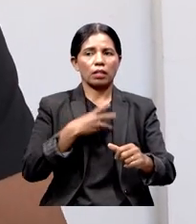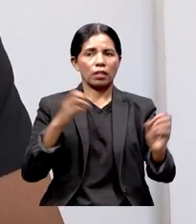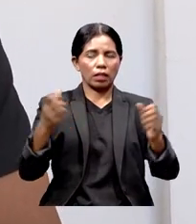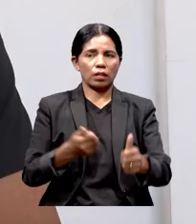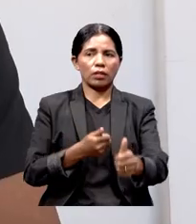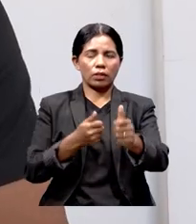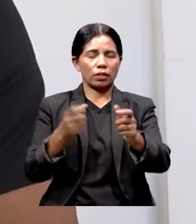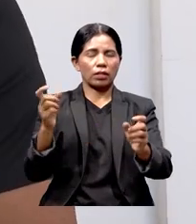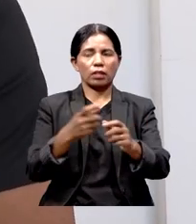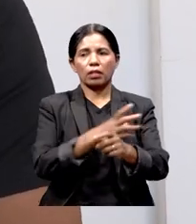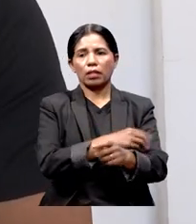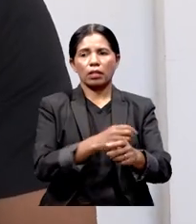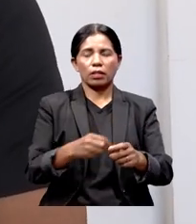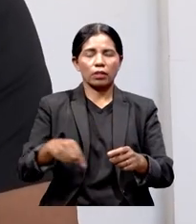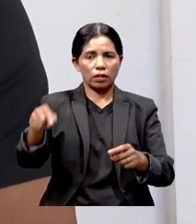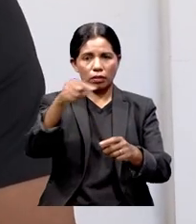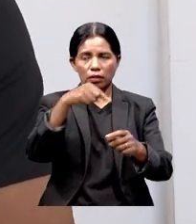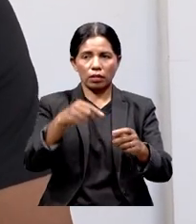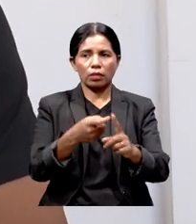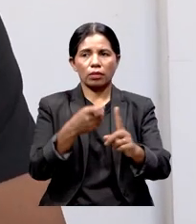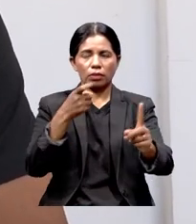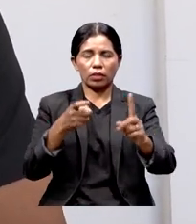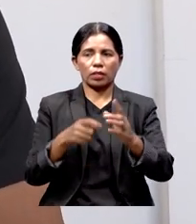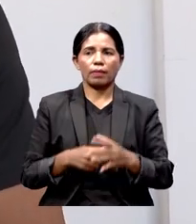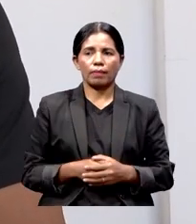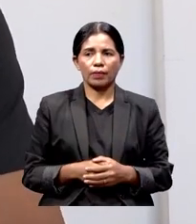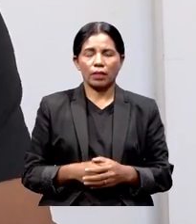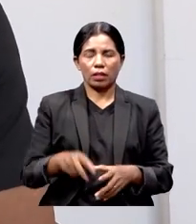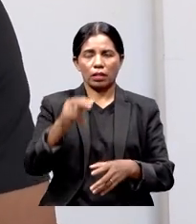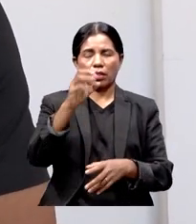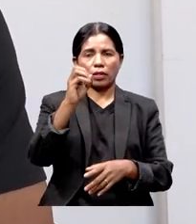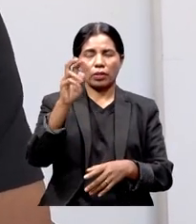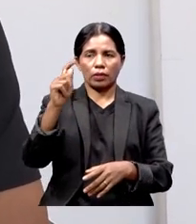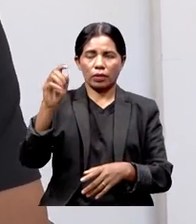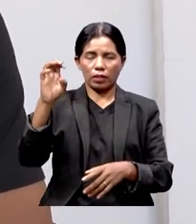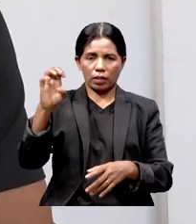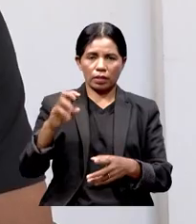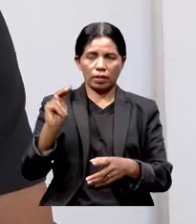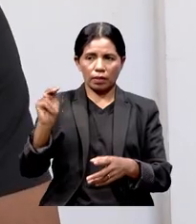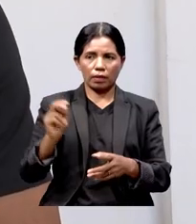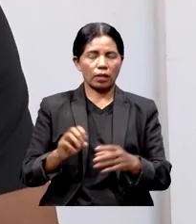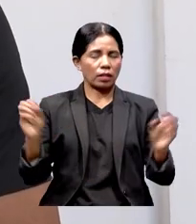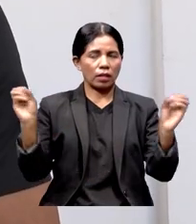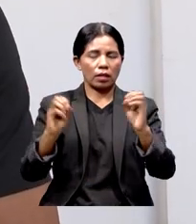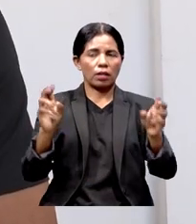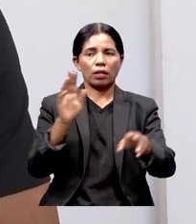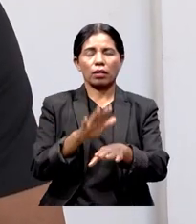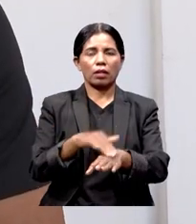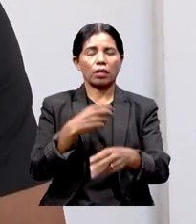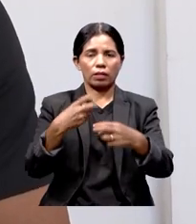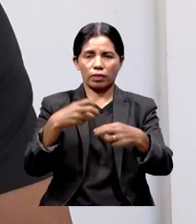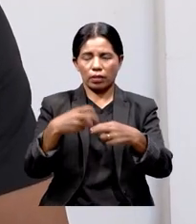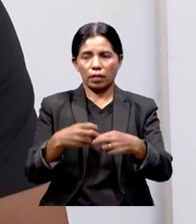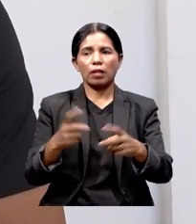rute yang sabai baing ita liu falu si norte nia sektor norte nia nebe la ia impact ida un o ate